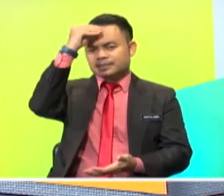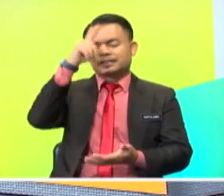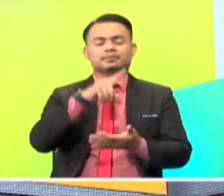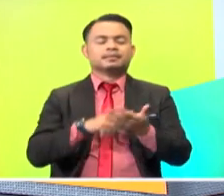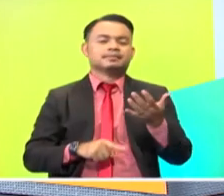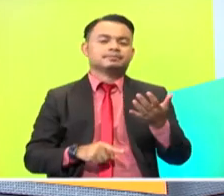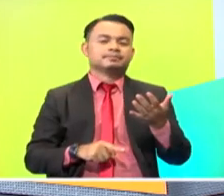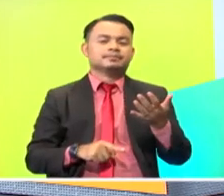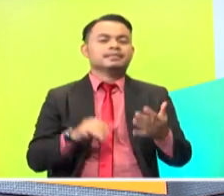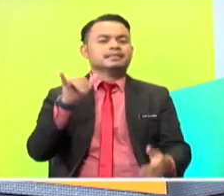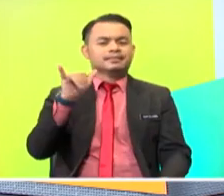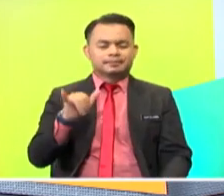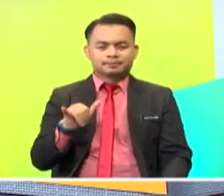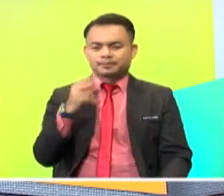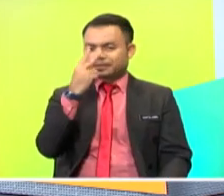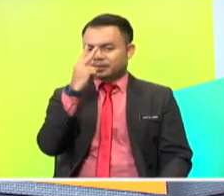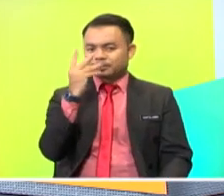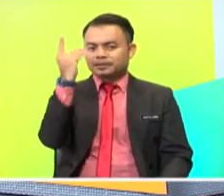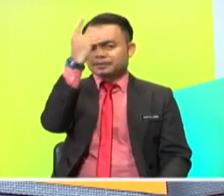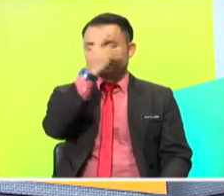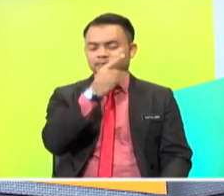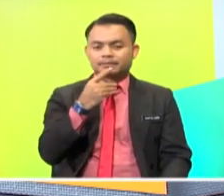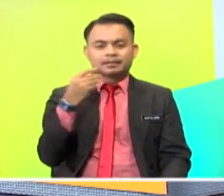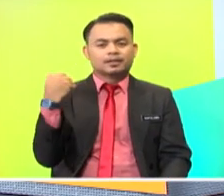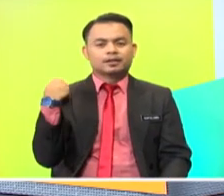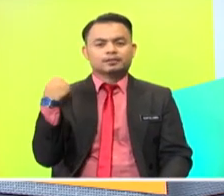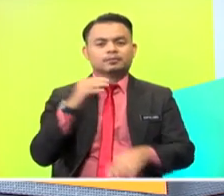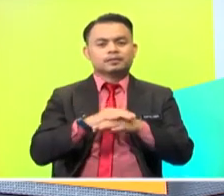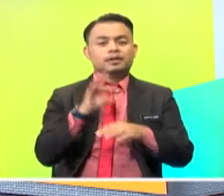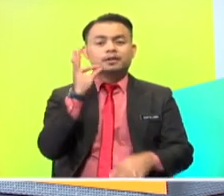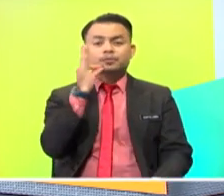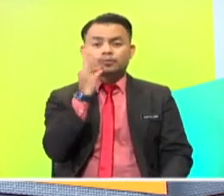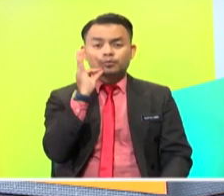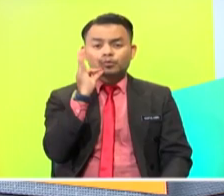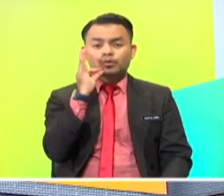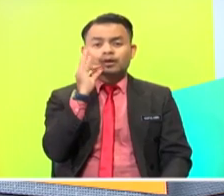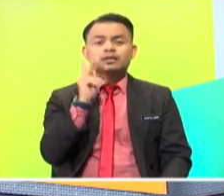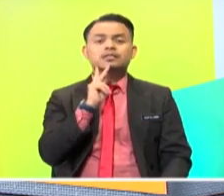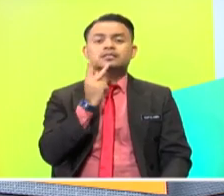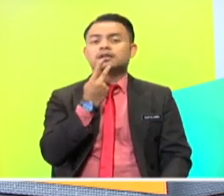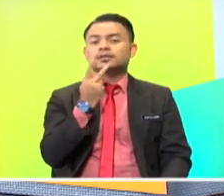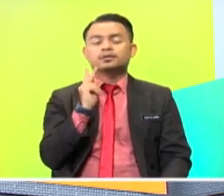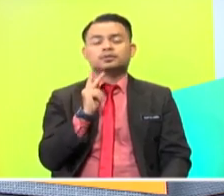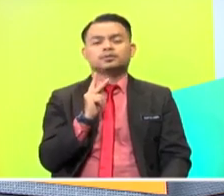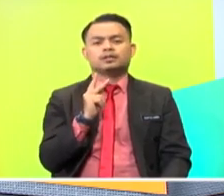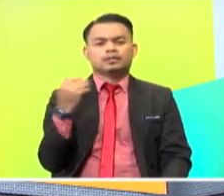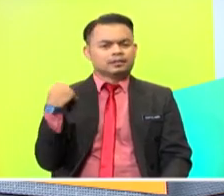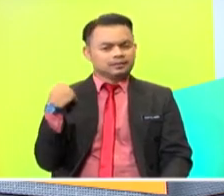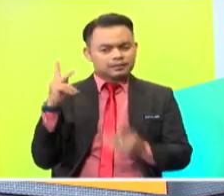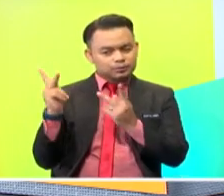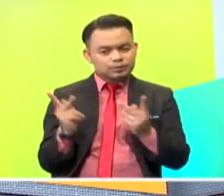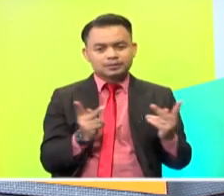nampak seperti di depan kapitanya ada macam-macam ada buah desai uh tapi Kanina buat kenduri ke